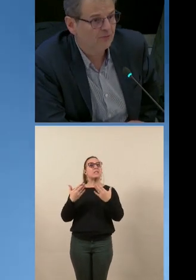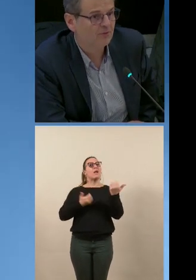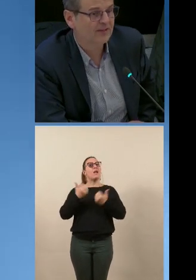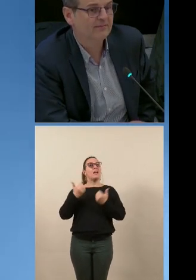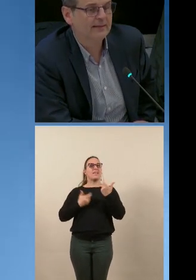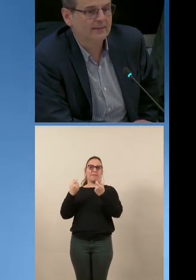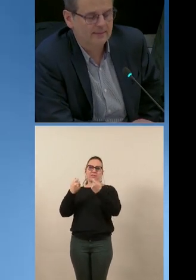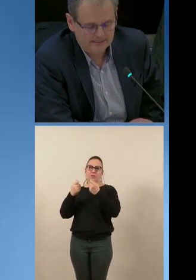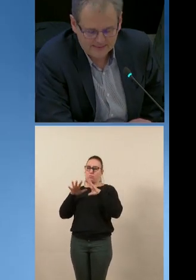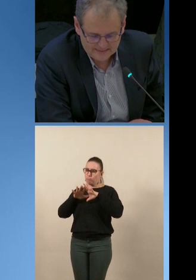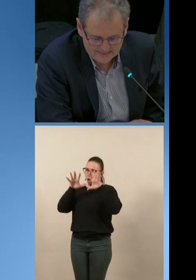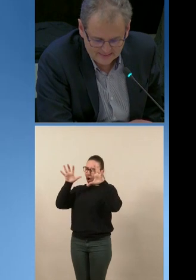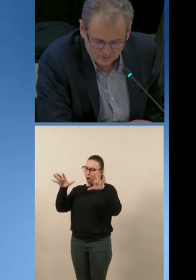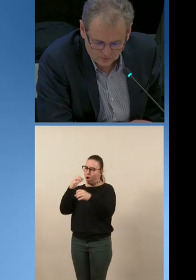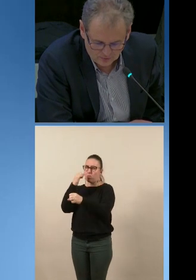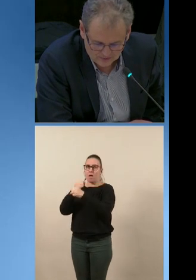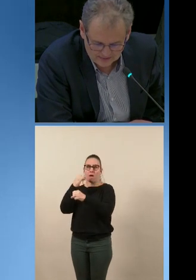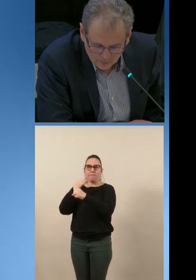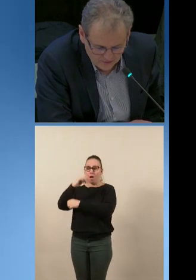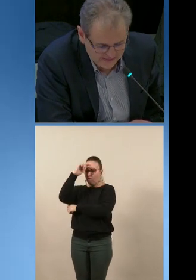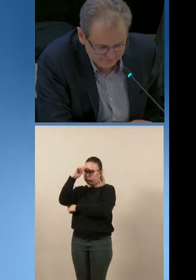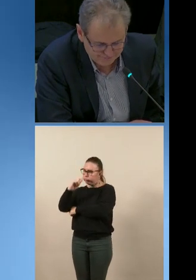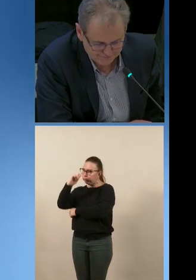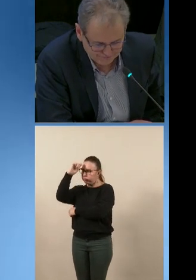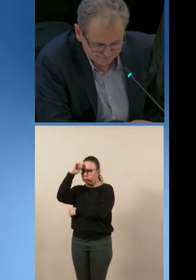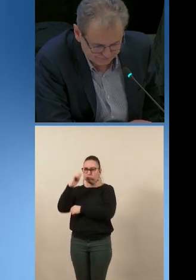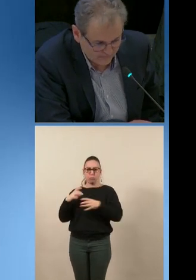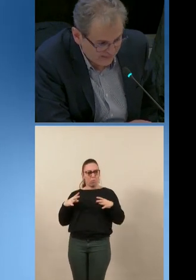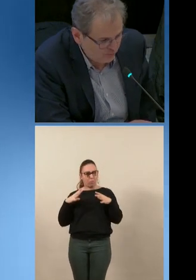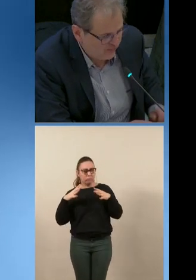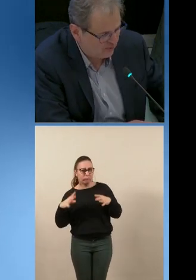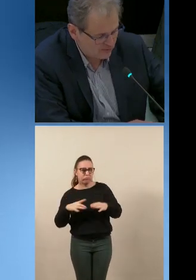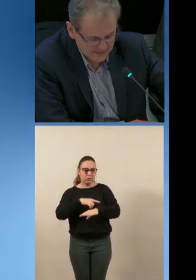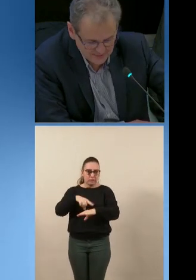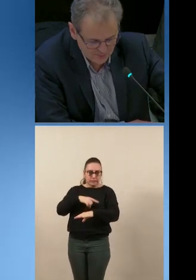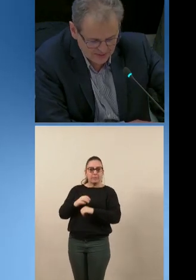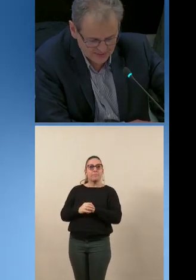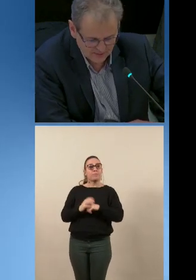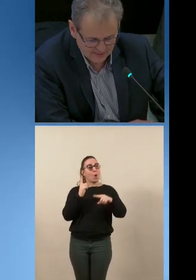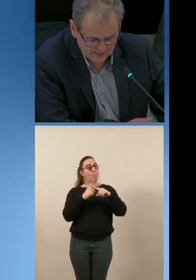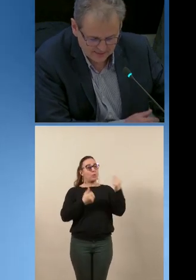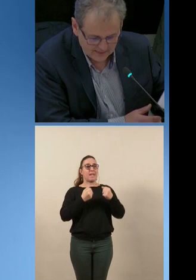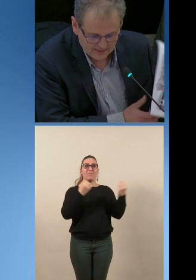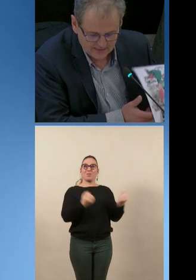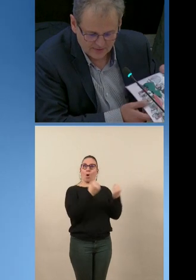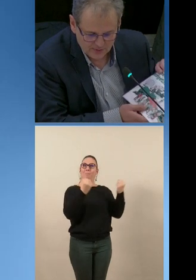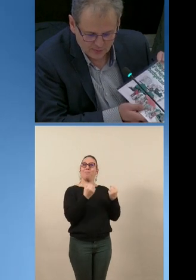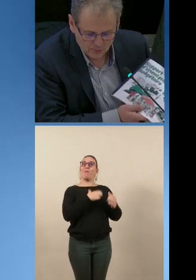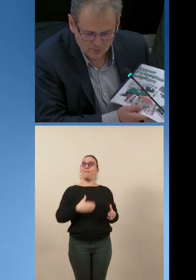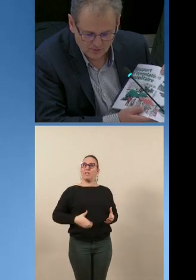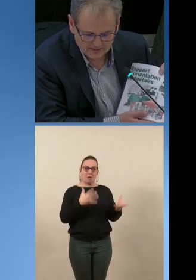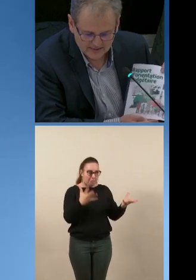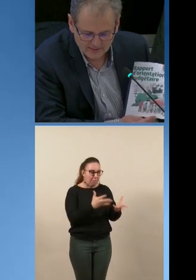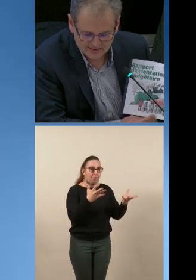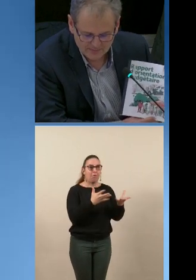l'important travail qui est nécessaire dans dans un tel dossier et puis aussi le le service communication de la ville qui a donné au